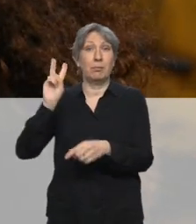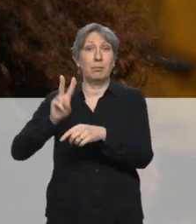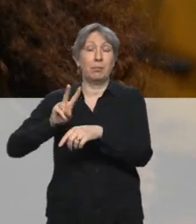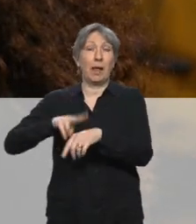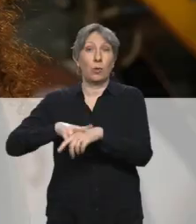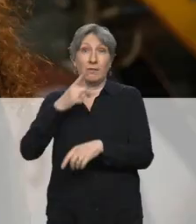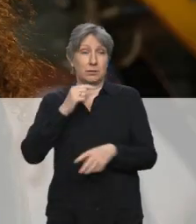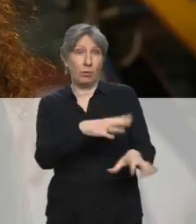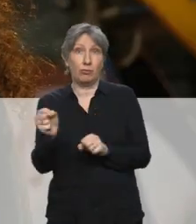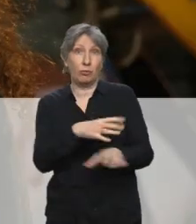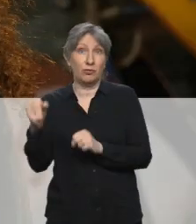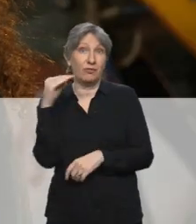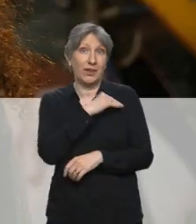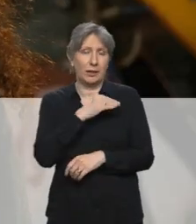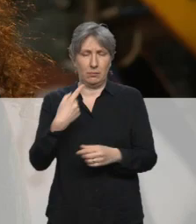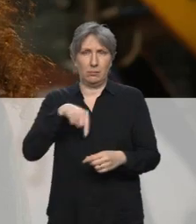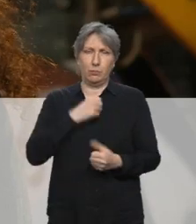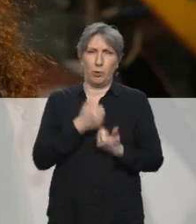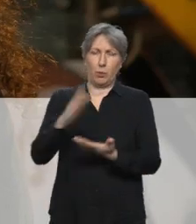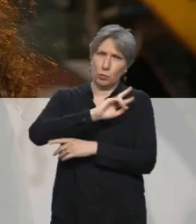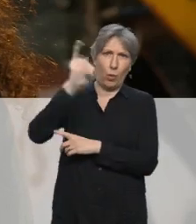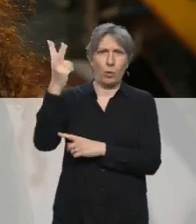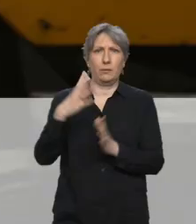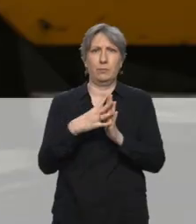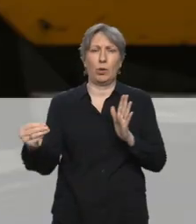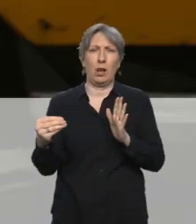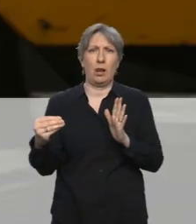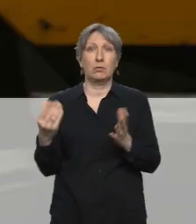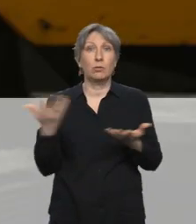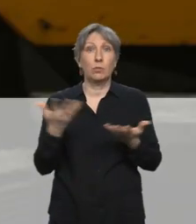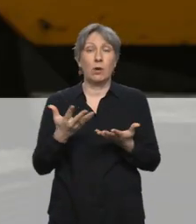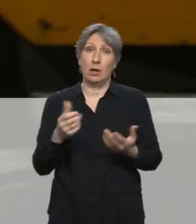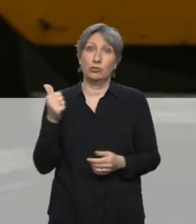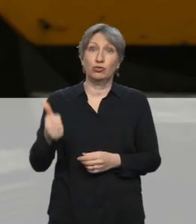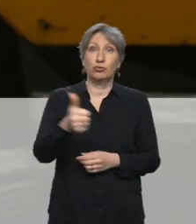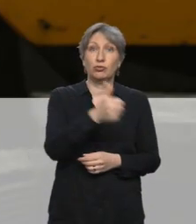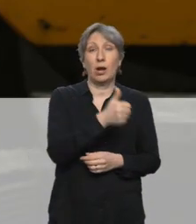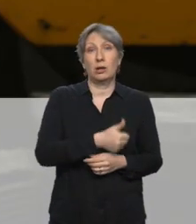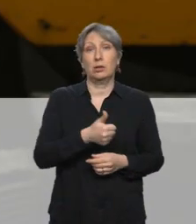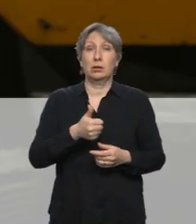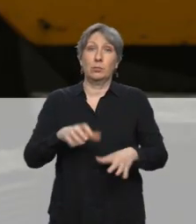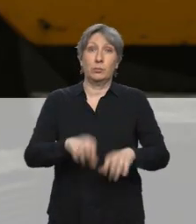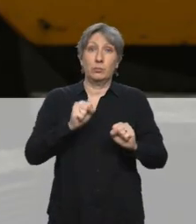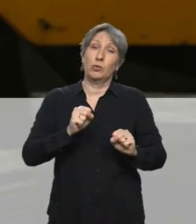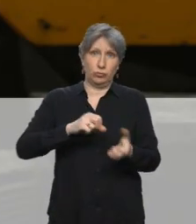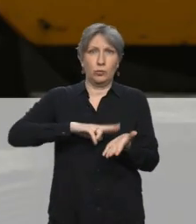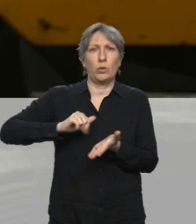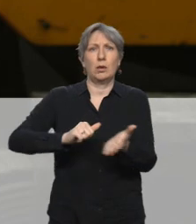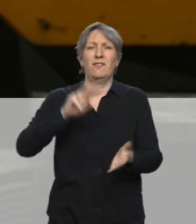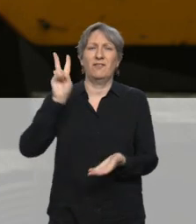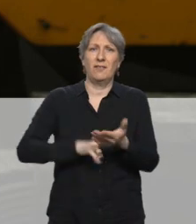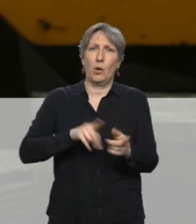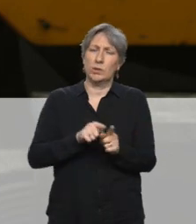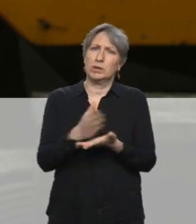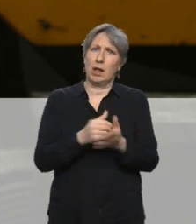rapidement employable. Face à ce modèle, nous en proposons un autre très simple. Pour chaque emploi, il faut un vrai contrat de travail et un vrai salaire.